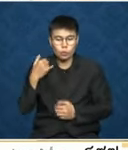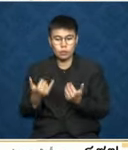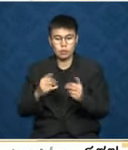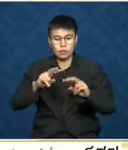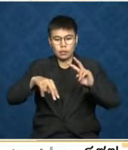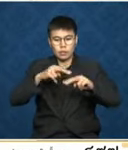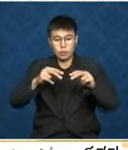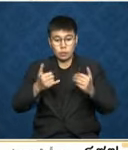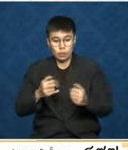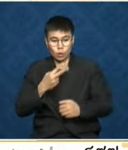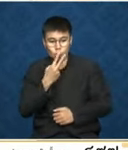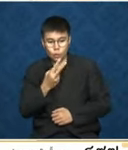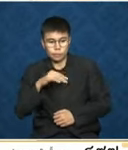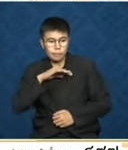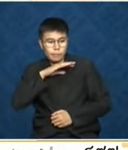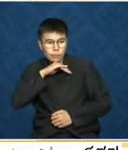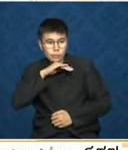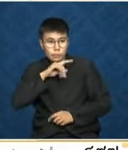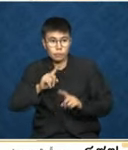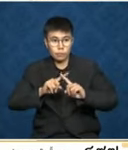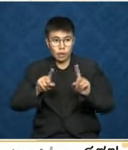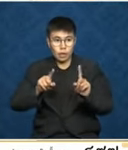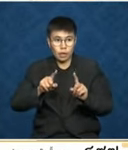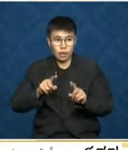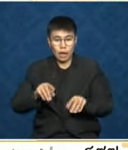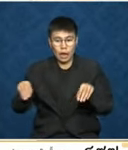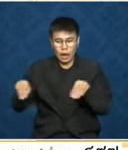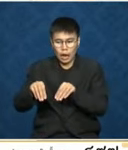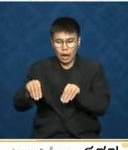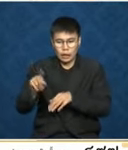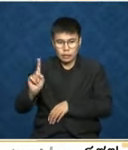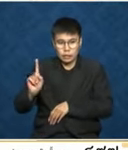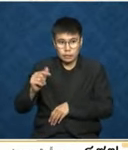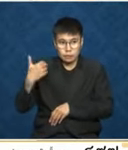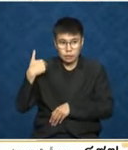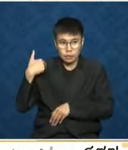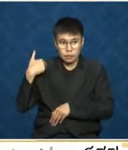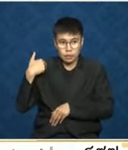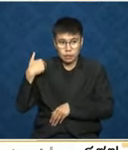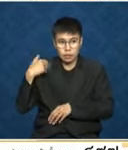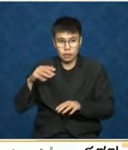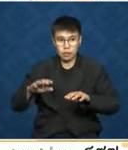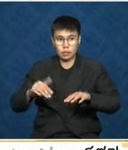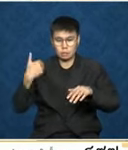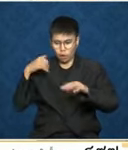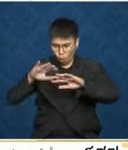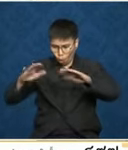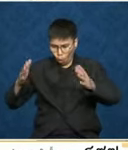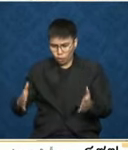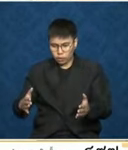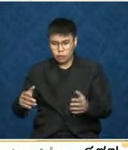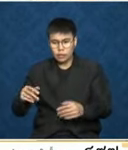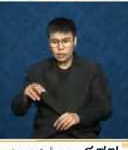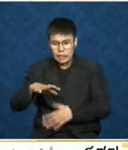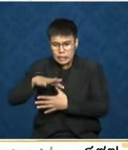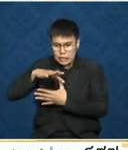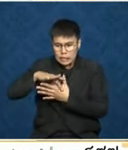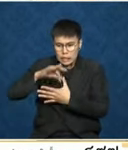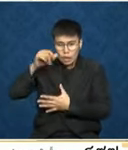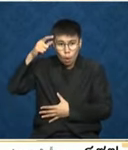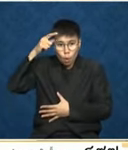เนื้อหมูเถื่อนแต่กล่องข้างๆทราบว่านะครับเป็นกล่องเนื้อวัวเถื่อนทำไมไม่เอาไปด้วยล่ะครับ